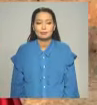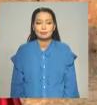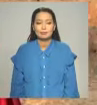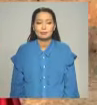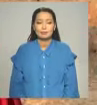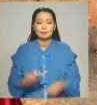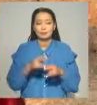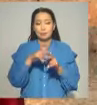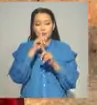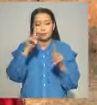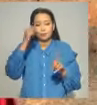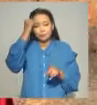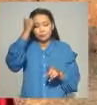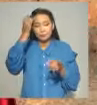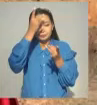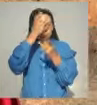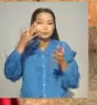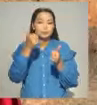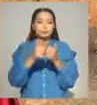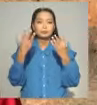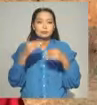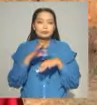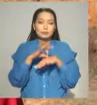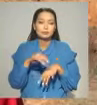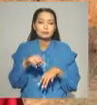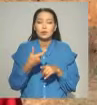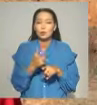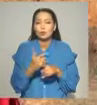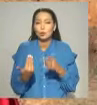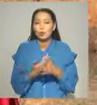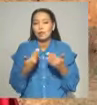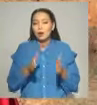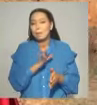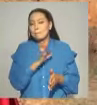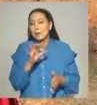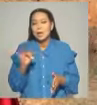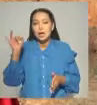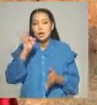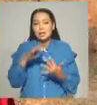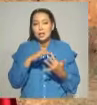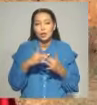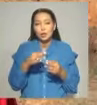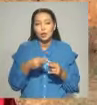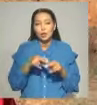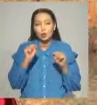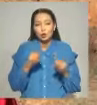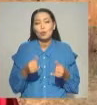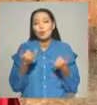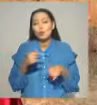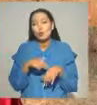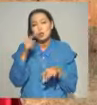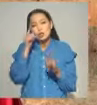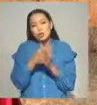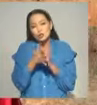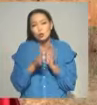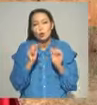Это уникальный памятник культуры. Каждый день, проведенный здесь, это новые открытия, богатая древнейшая история, которую можно изучать и изучать. Нам